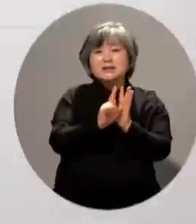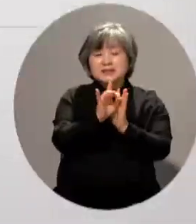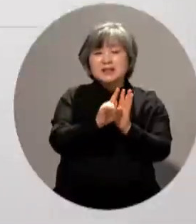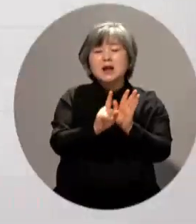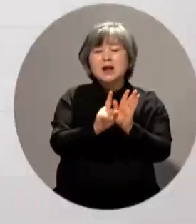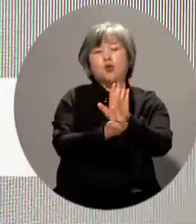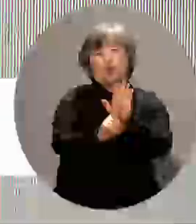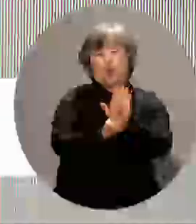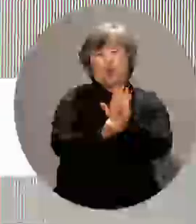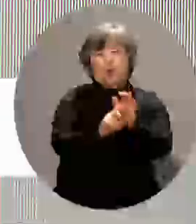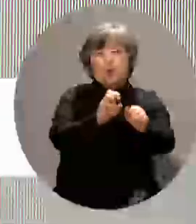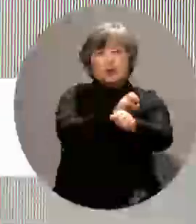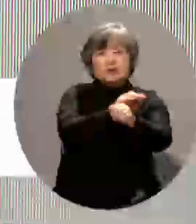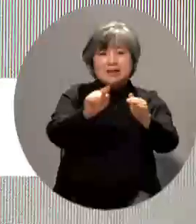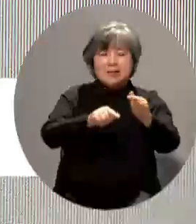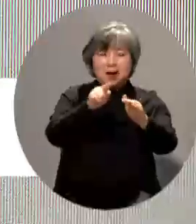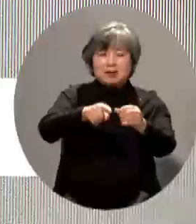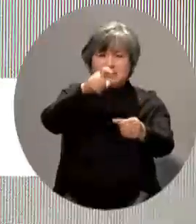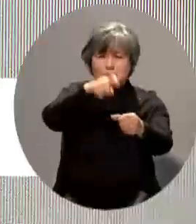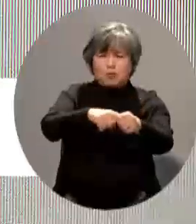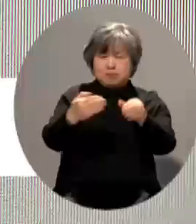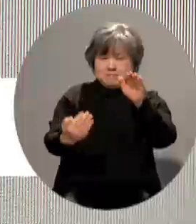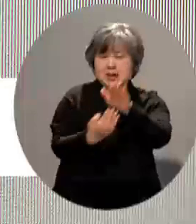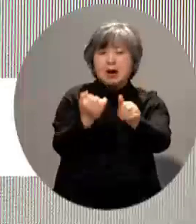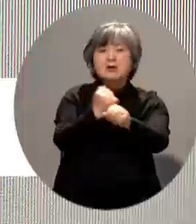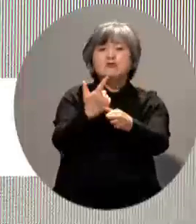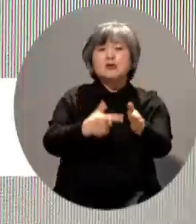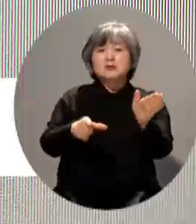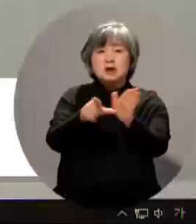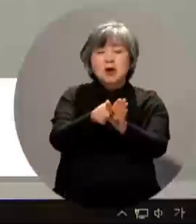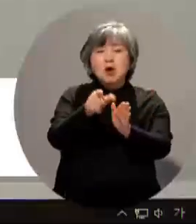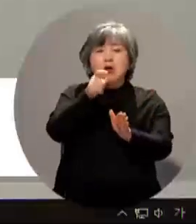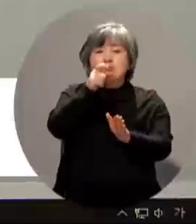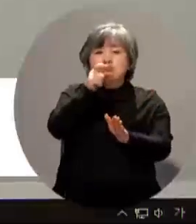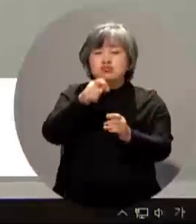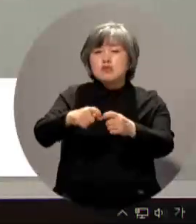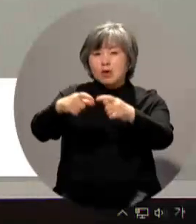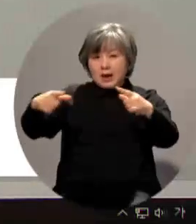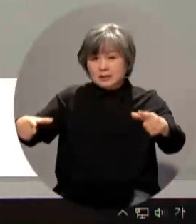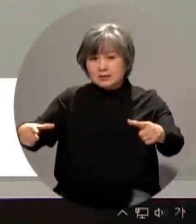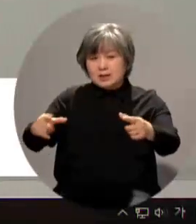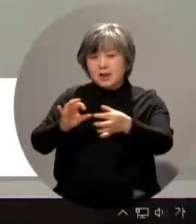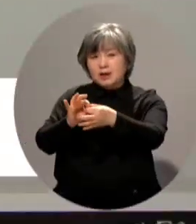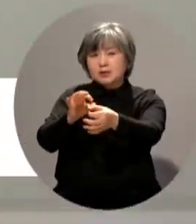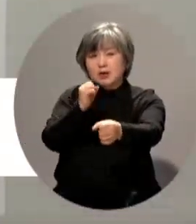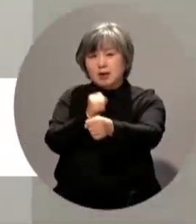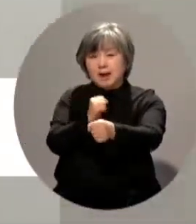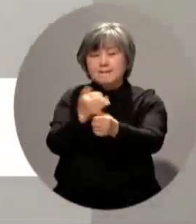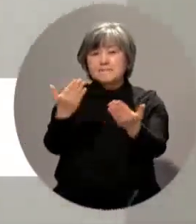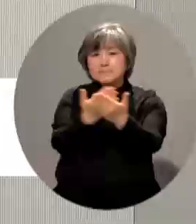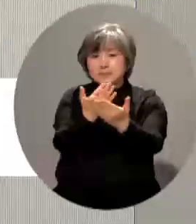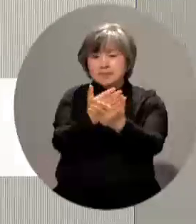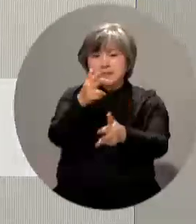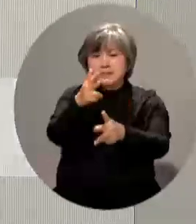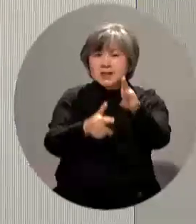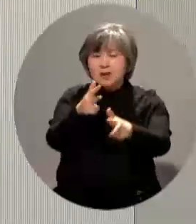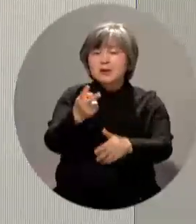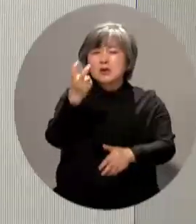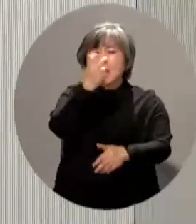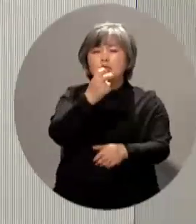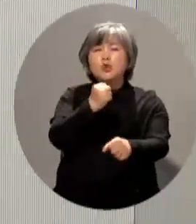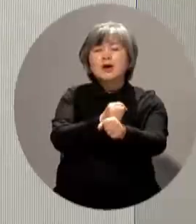공고했습니다. 새만금호의 목표 수질 달성을 위해 배수관문 운영 확대를 연계한 조력 발전 사업의 타당성을